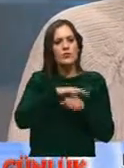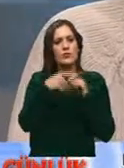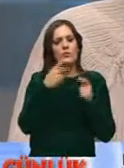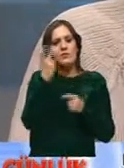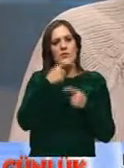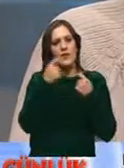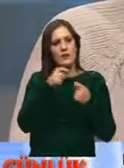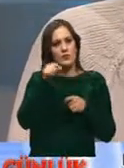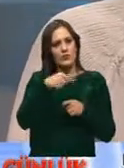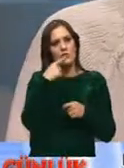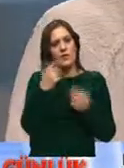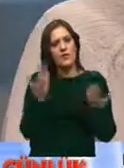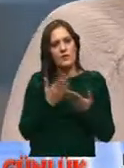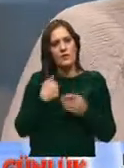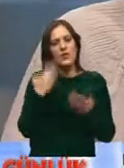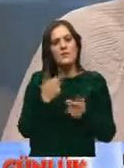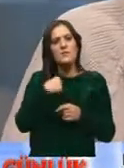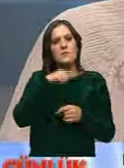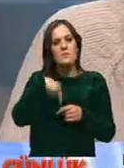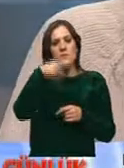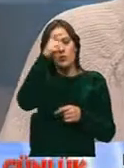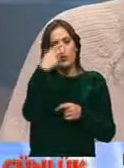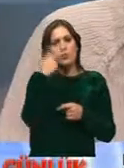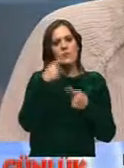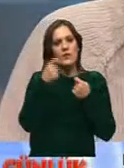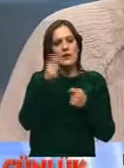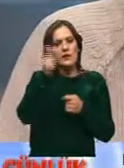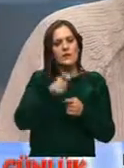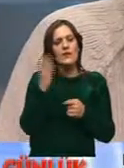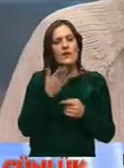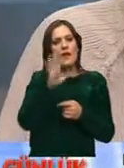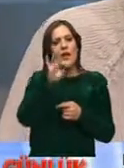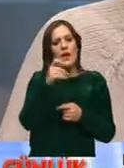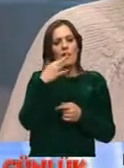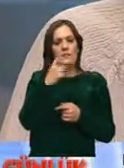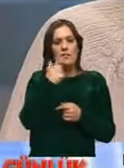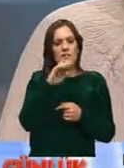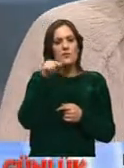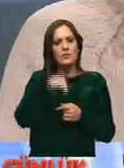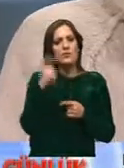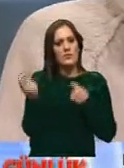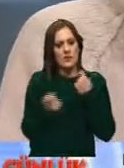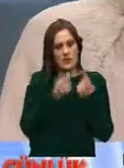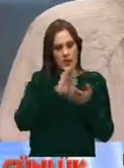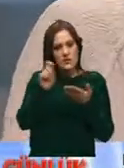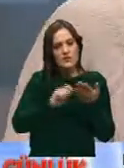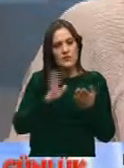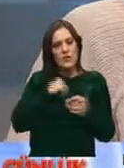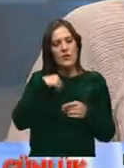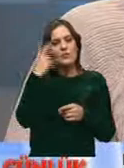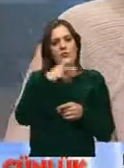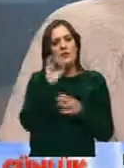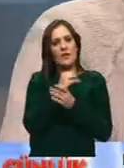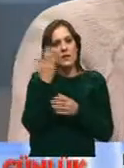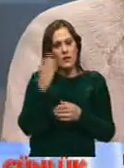müzik eğitimcileri bunu söylüyorlar aslında. Aslında bizim Türk müzik eğitimcileri de neredeyse 50-60 yıldır bunlar yazılıyor. Yani her insanın müziği